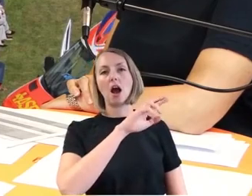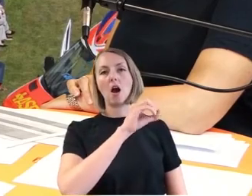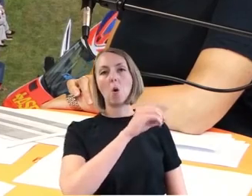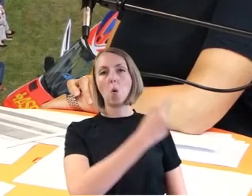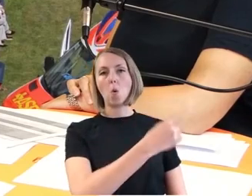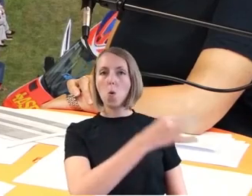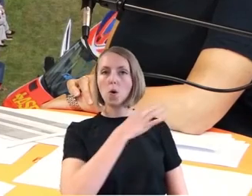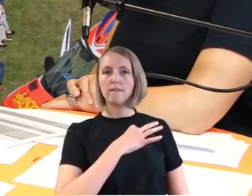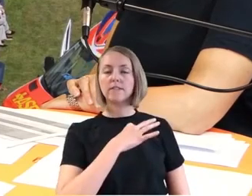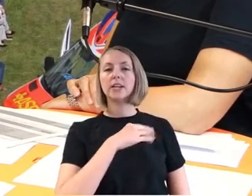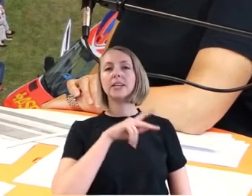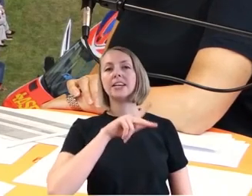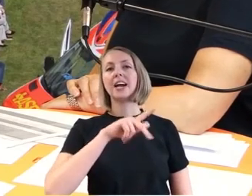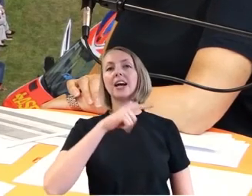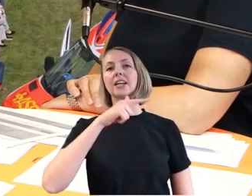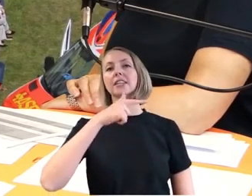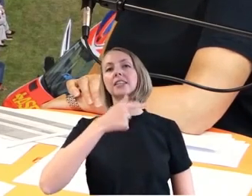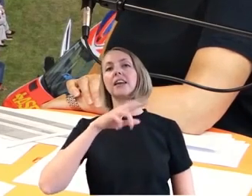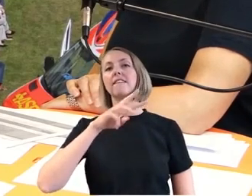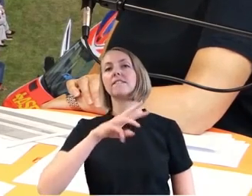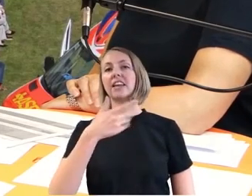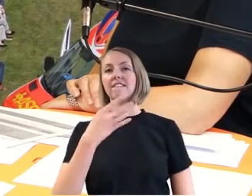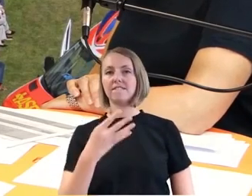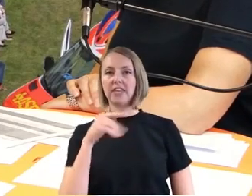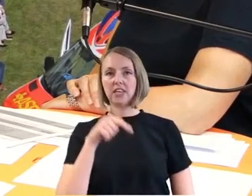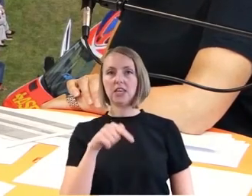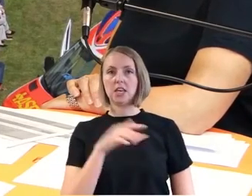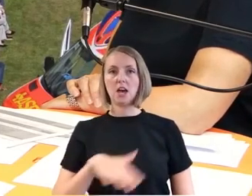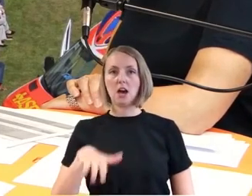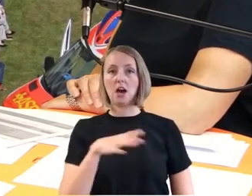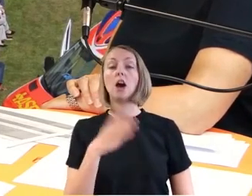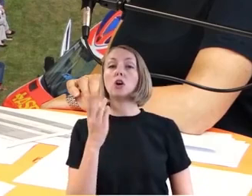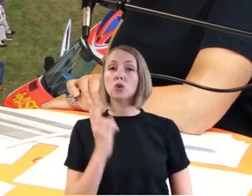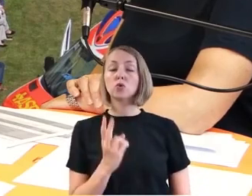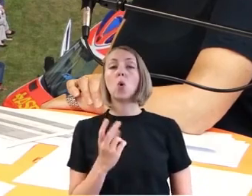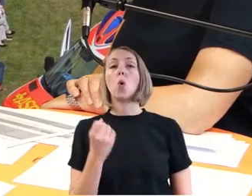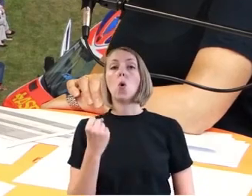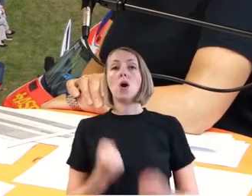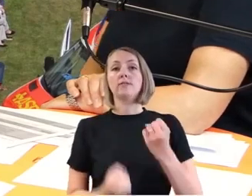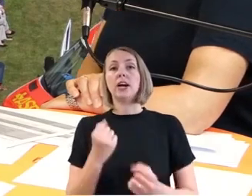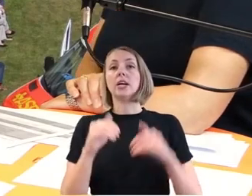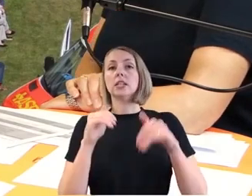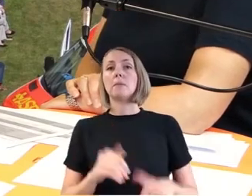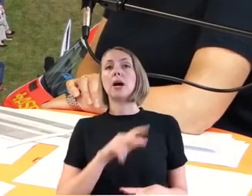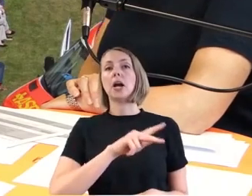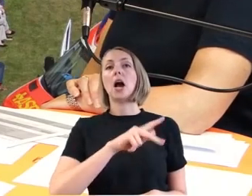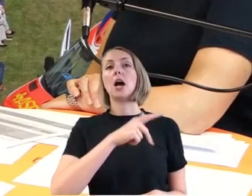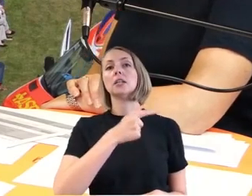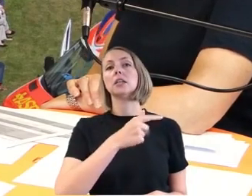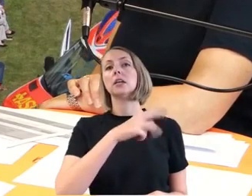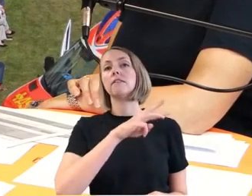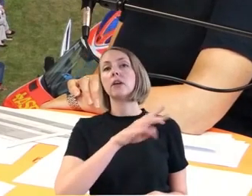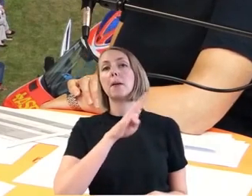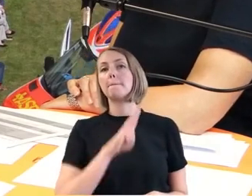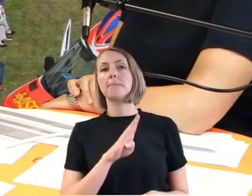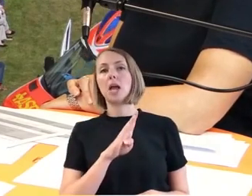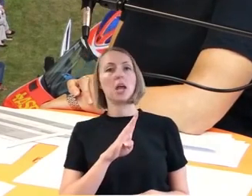KTW 4, die manche Einheiten noch haben, wird, wenn keine neuen KTW B mehr durch den Bund ausgeliefert werden?